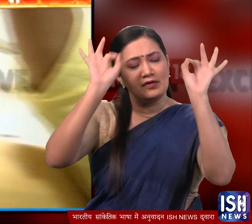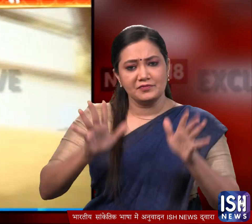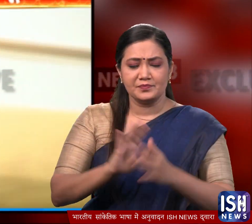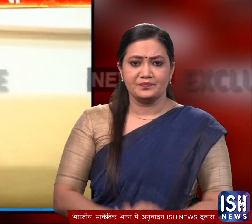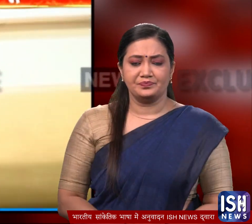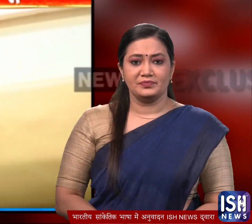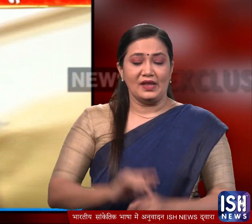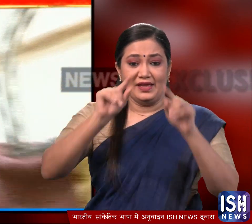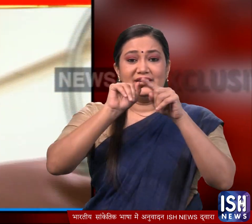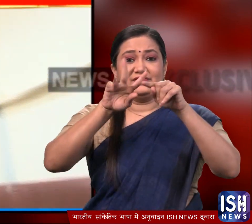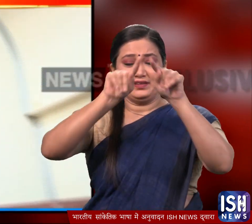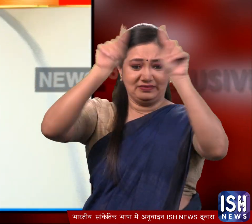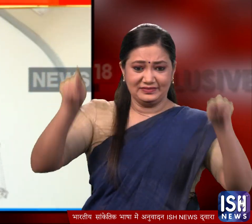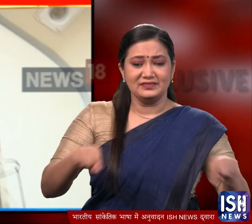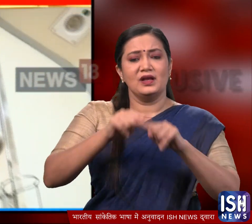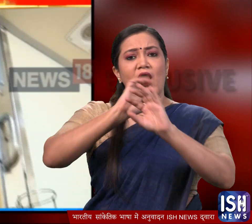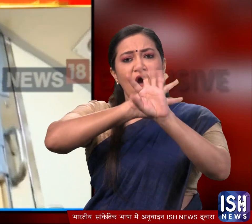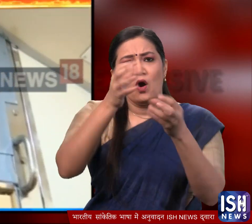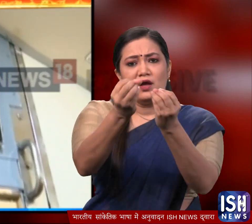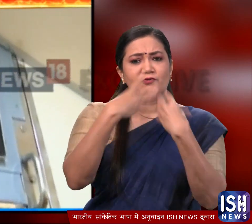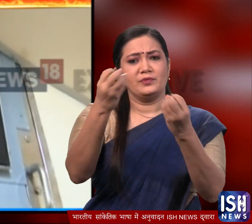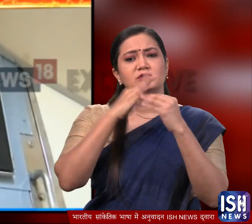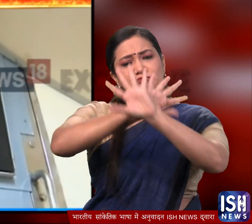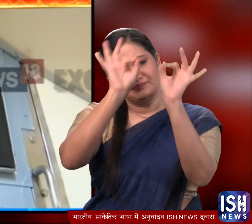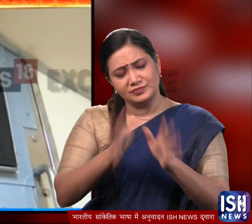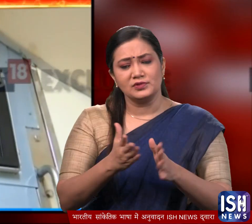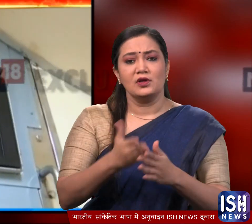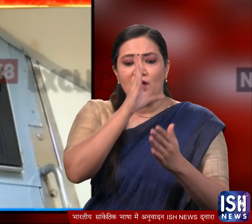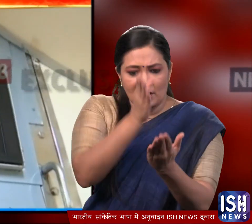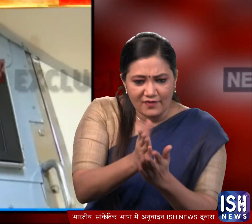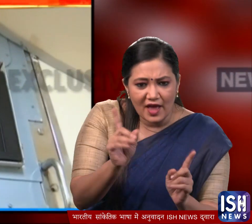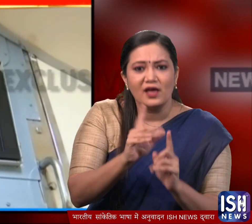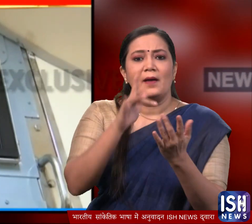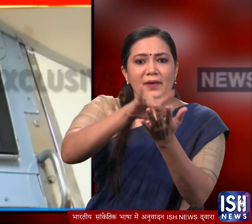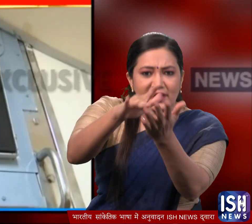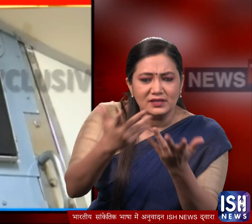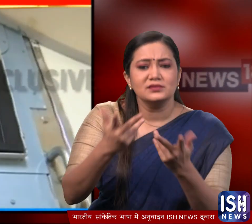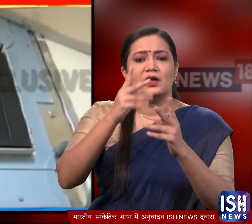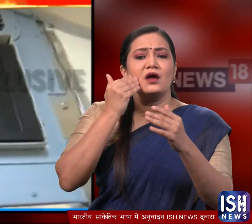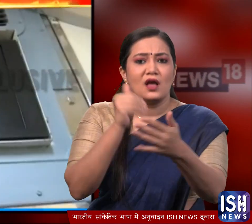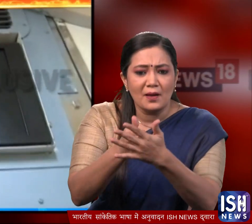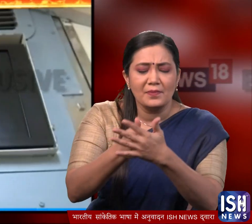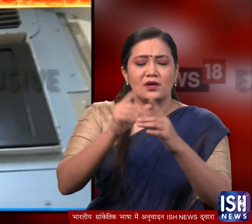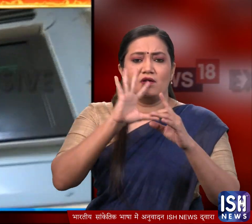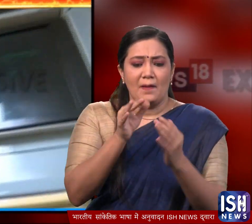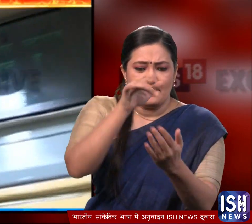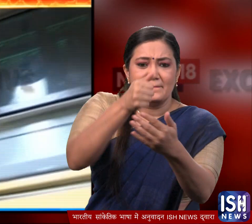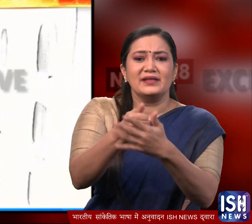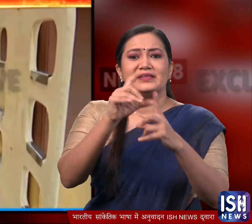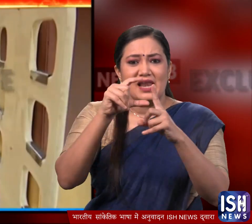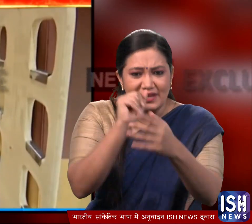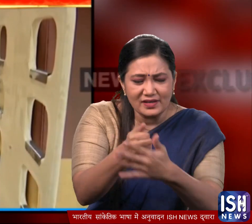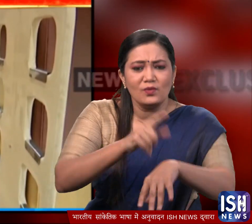गया है जिसमें आपको सारी जानकारियां मिलती रहेंगी कि ट्रेन कहां पहुंची है और कब अपने गंतव्य स्थान पर